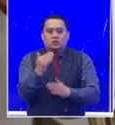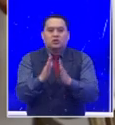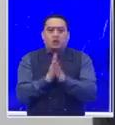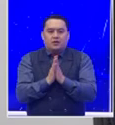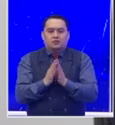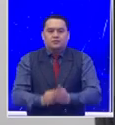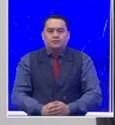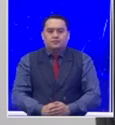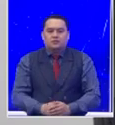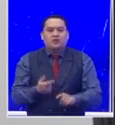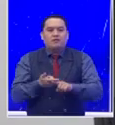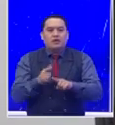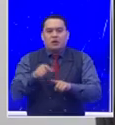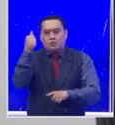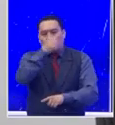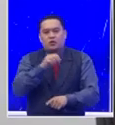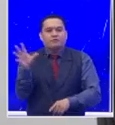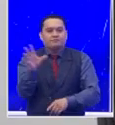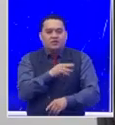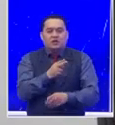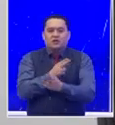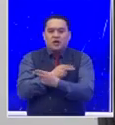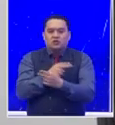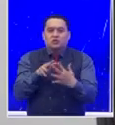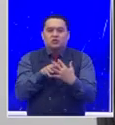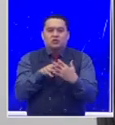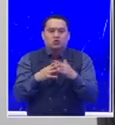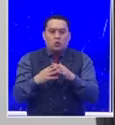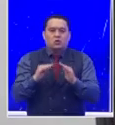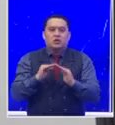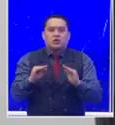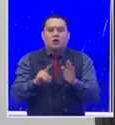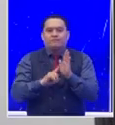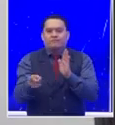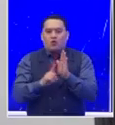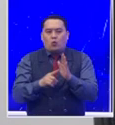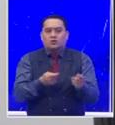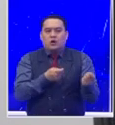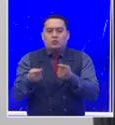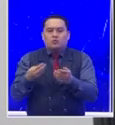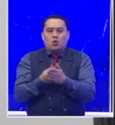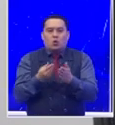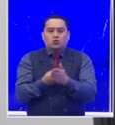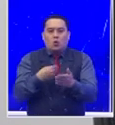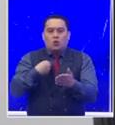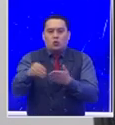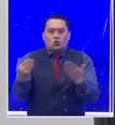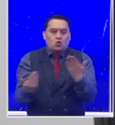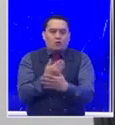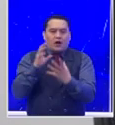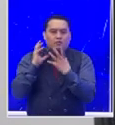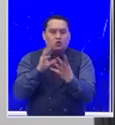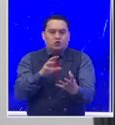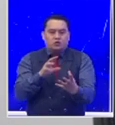пожалуйста. В этом году я все, которые с дачных поселков детей возят, всем сказал, бюджет заложили, покупаем новые